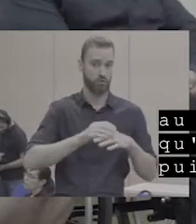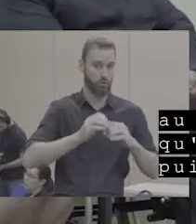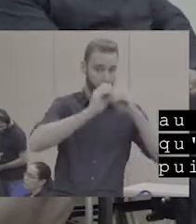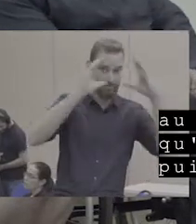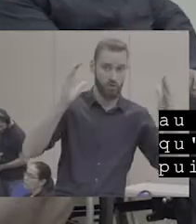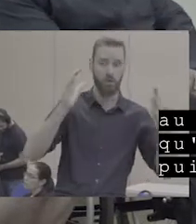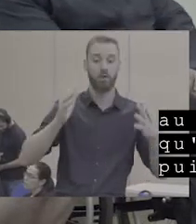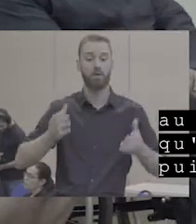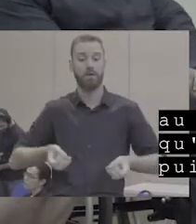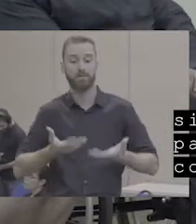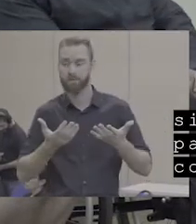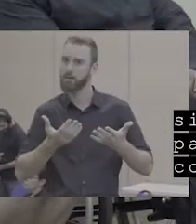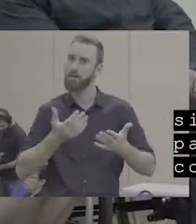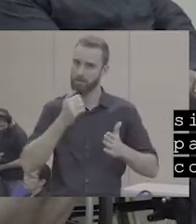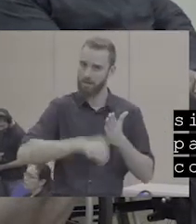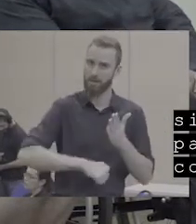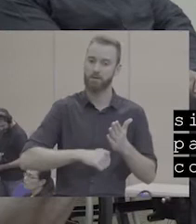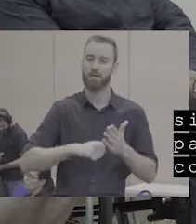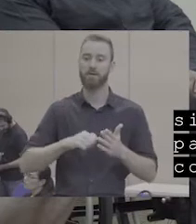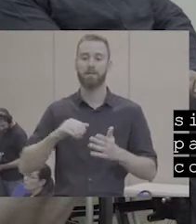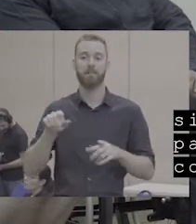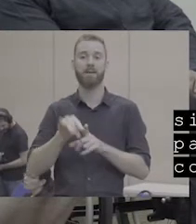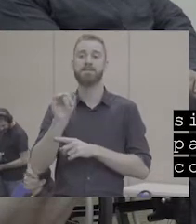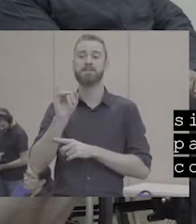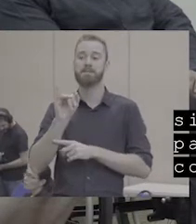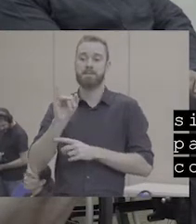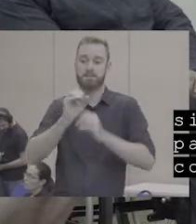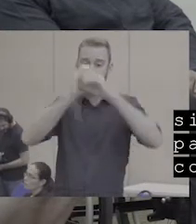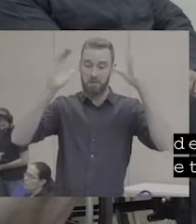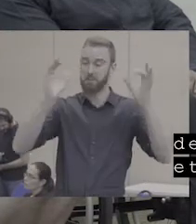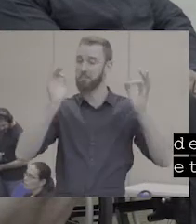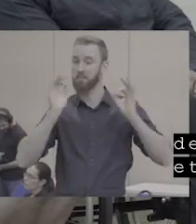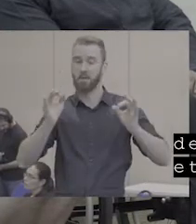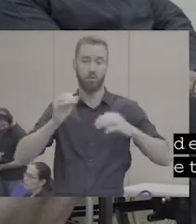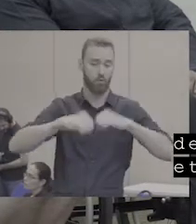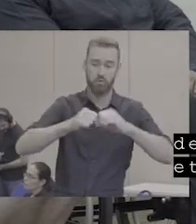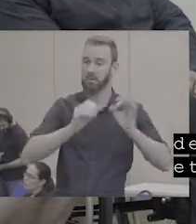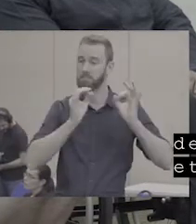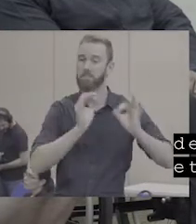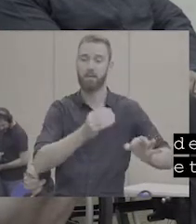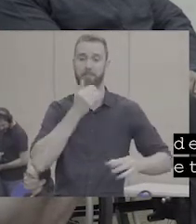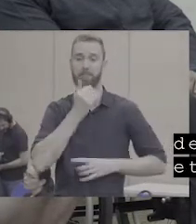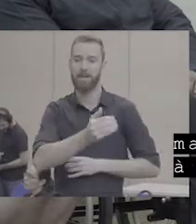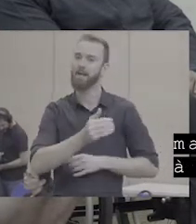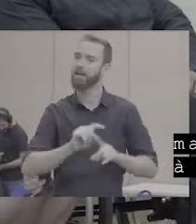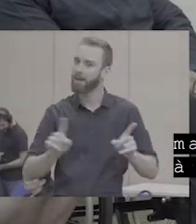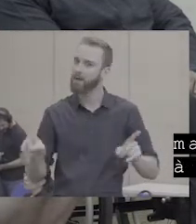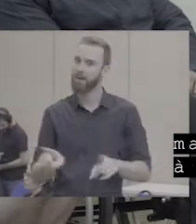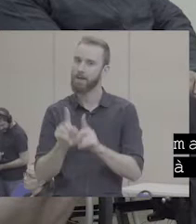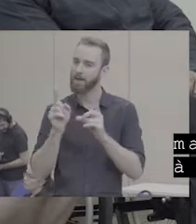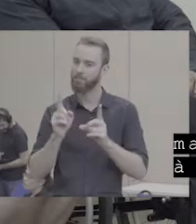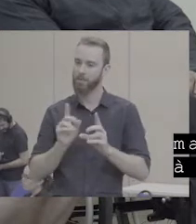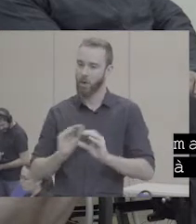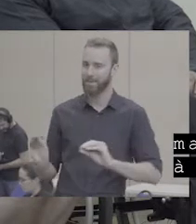qu'au niveau de la construction. Puis même si on a fait un processus parfait puis on a des super concepteurs et des super constructeurs, bien oui, il y a malgré tout